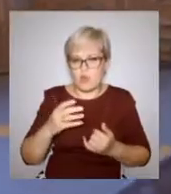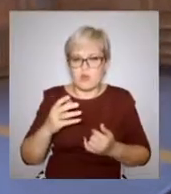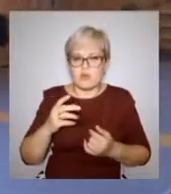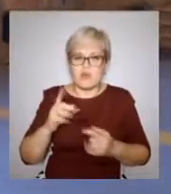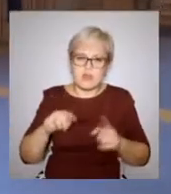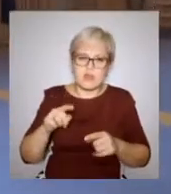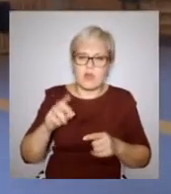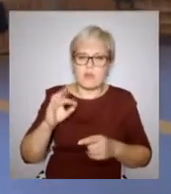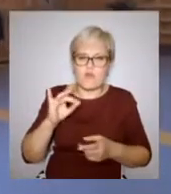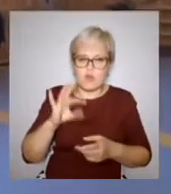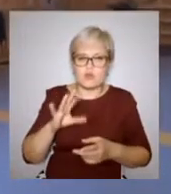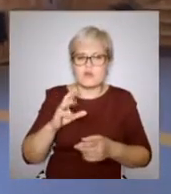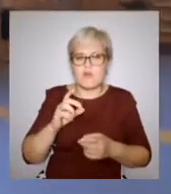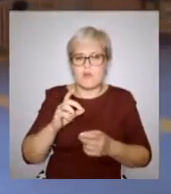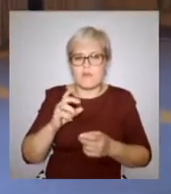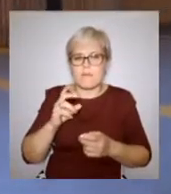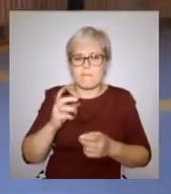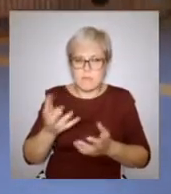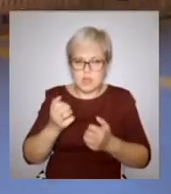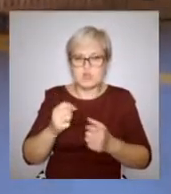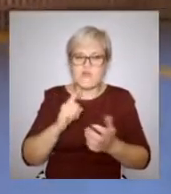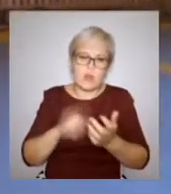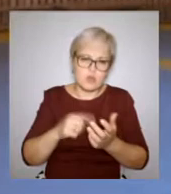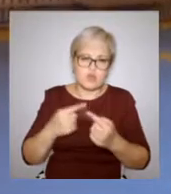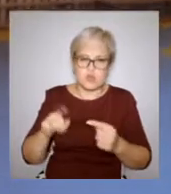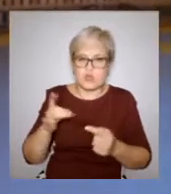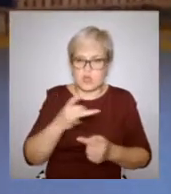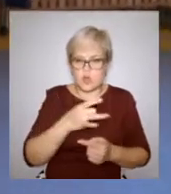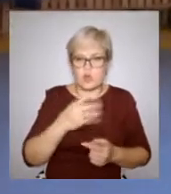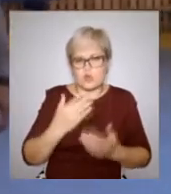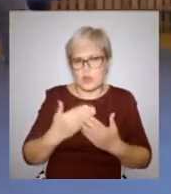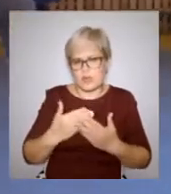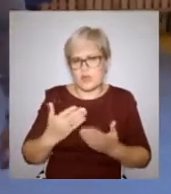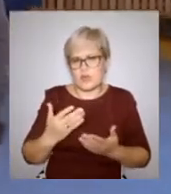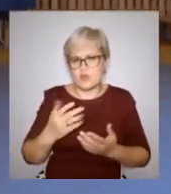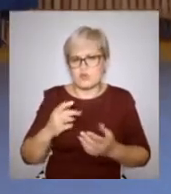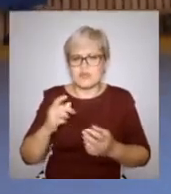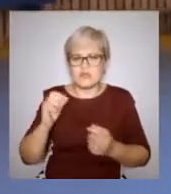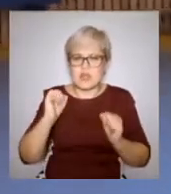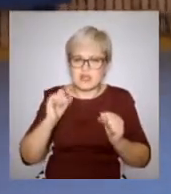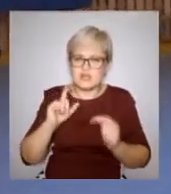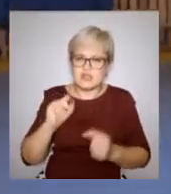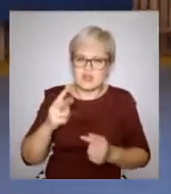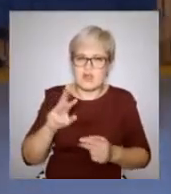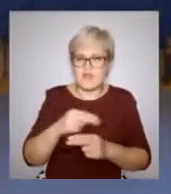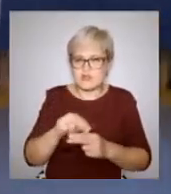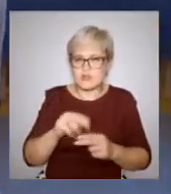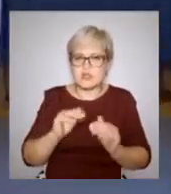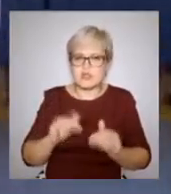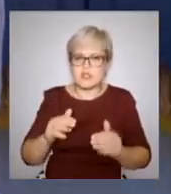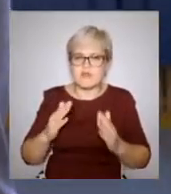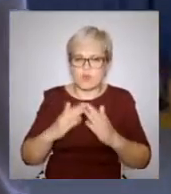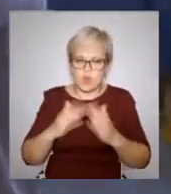других регионов к примеру создал спортивный зал для воспитанников детского дома нижнего тагила проводит ежегодные соревнования